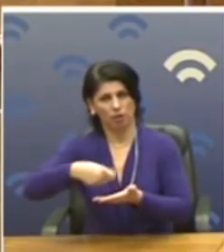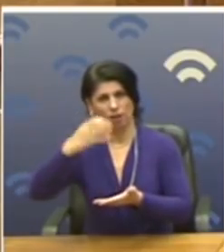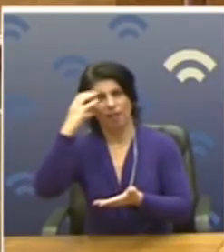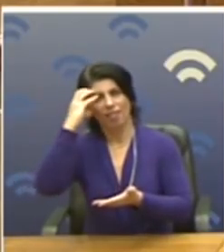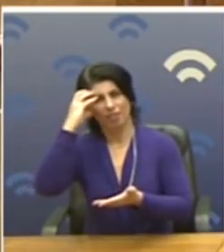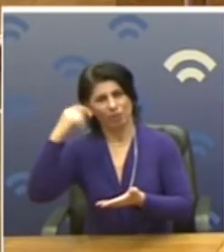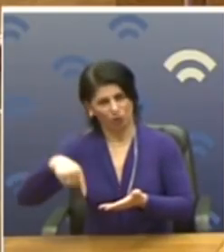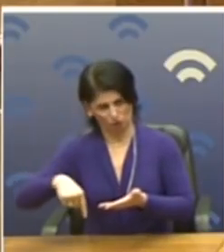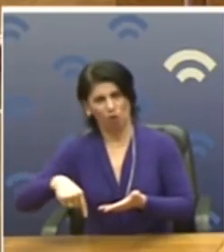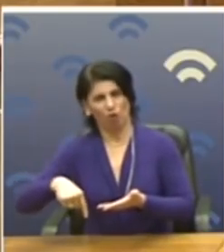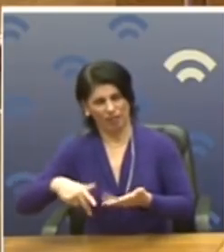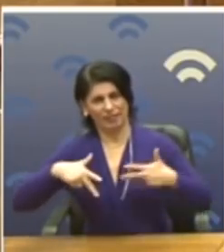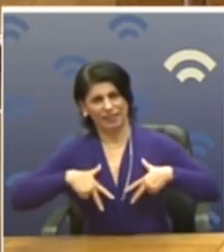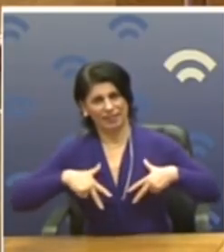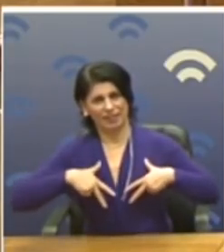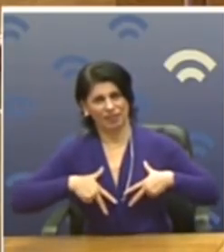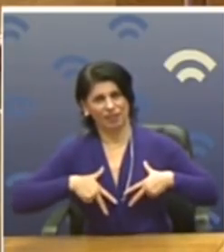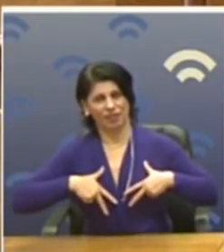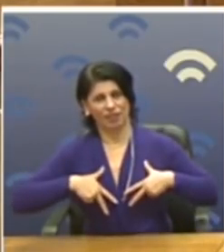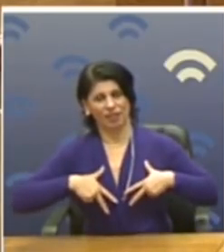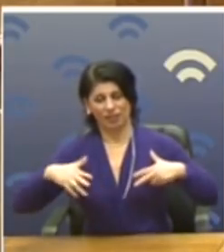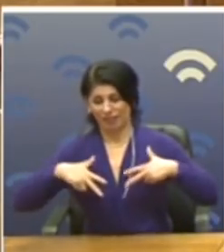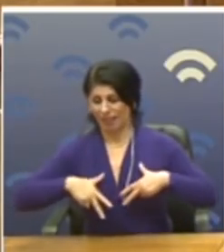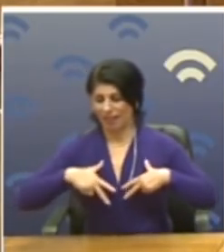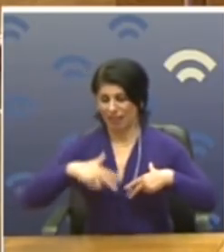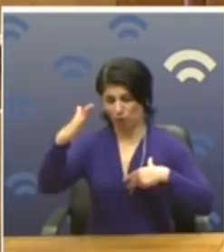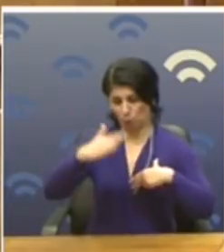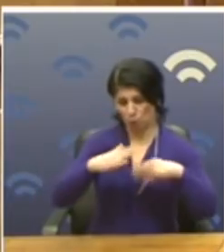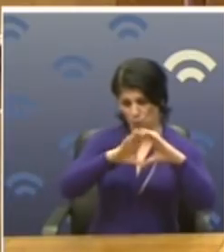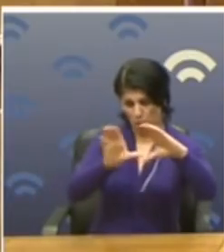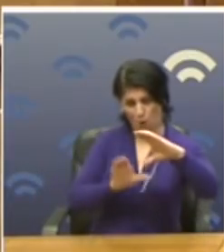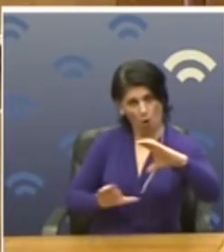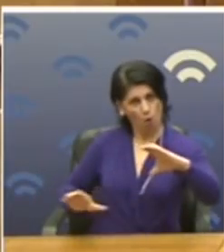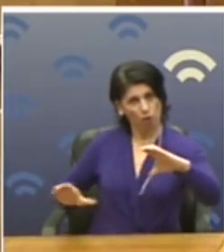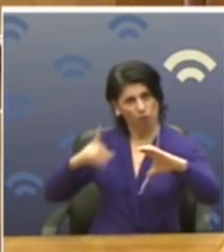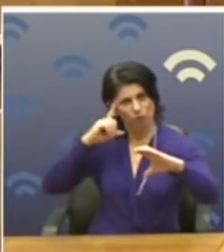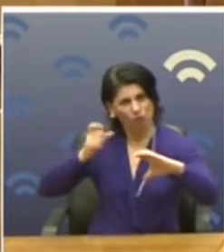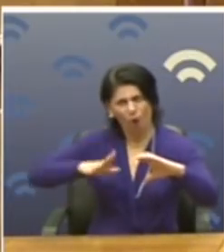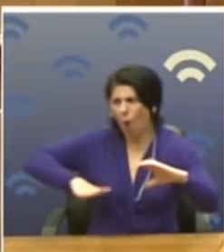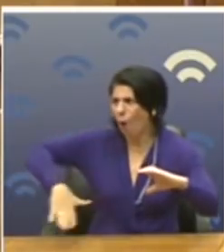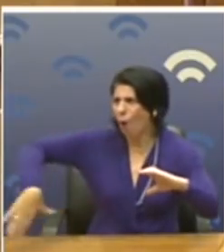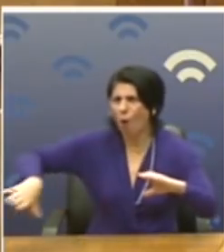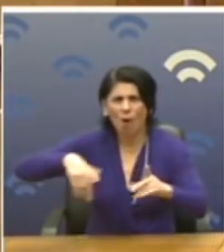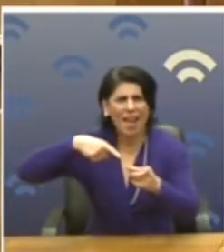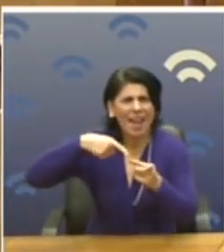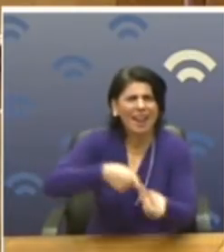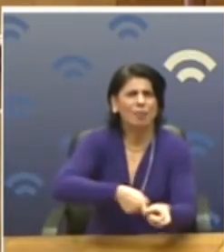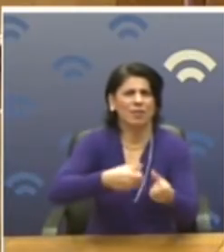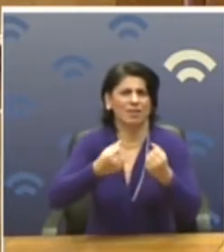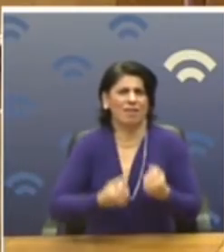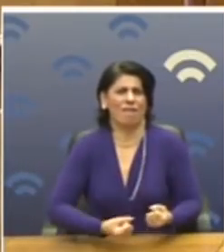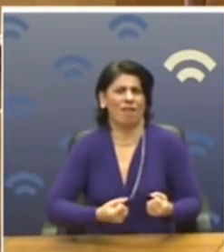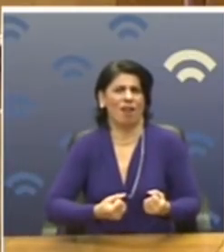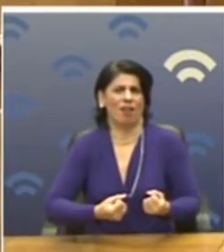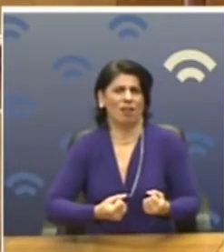Ξαναθυμηθήκατε τώρα και τις κυβερνήσεις των χωρών του Νότου, οι οποίες είναι γνωστό σε όλους ότι εγκλημάτισαν σε βάρος των λαών